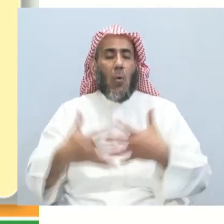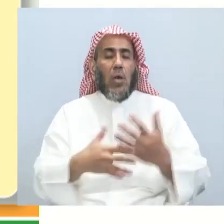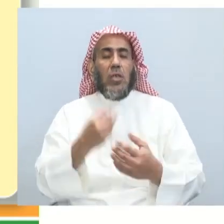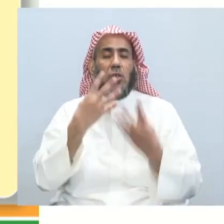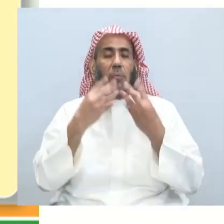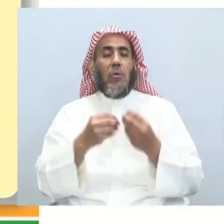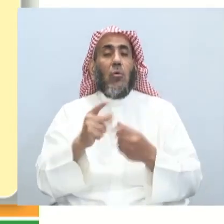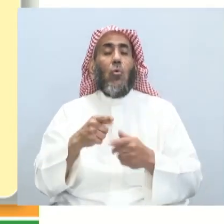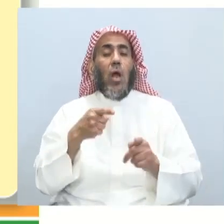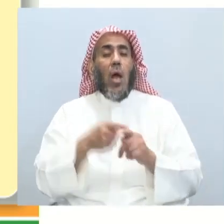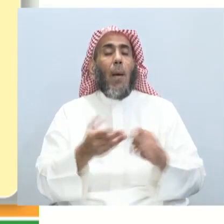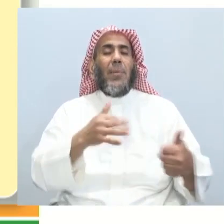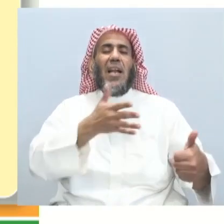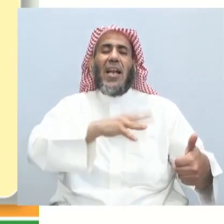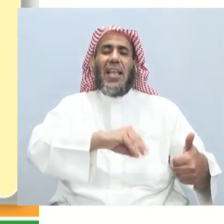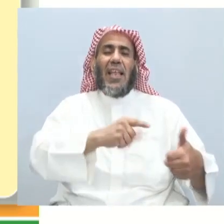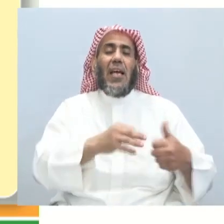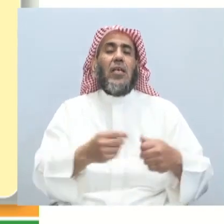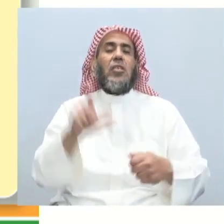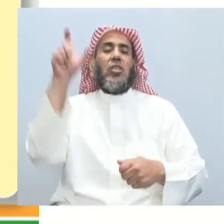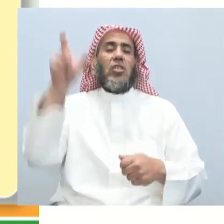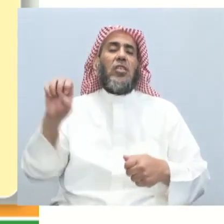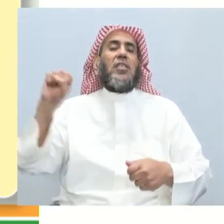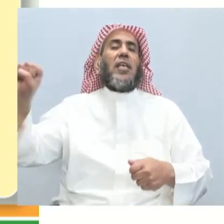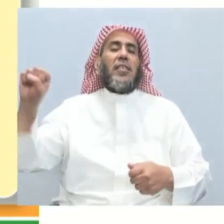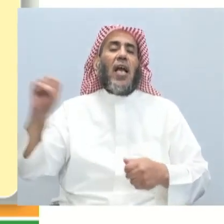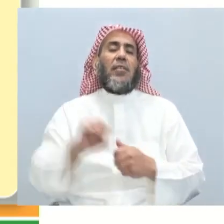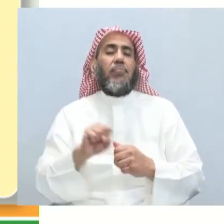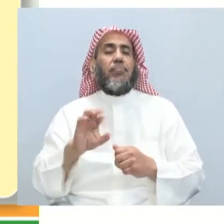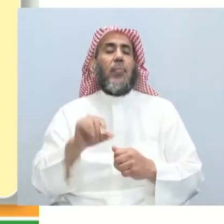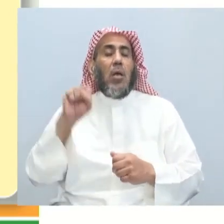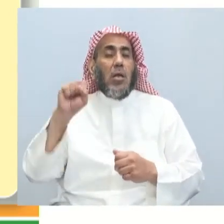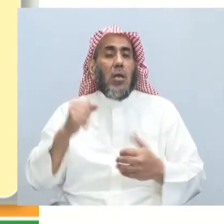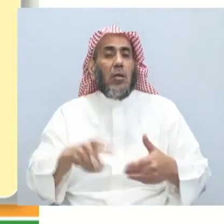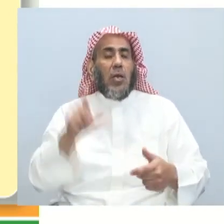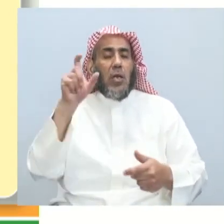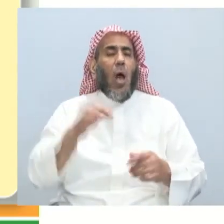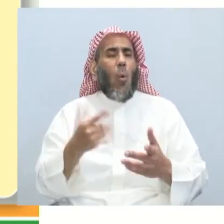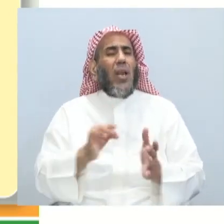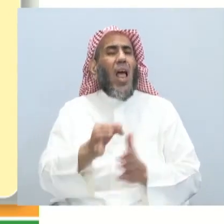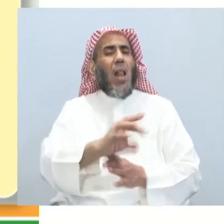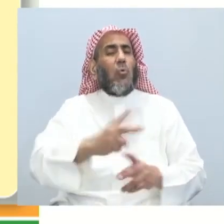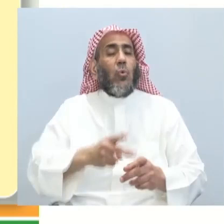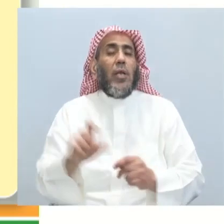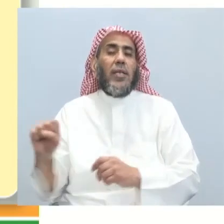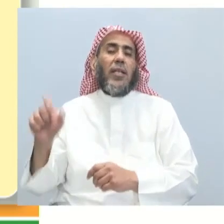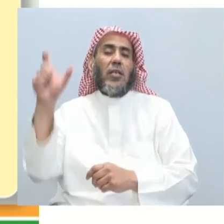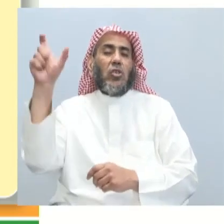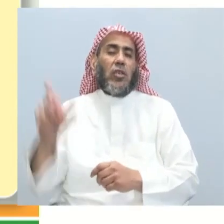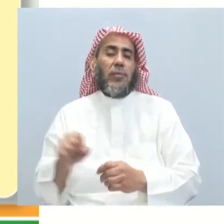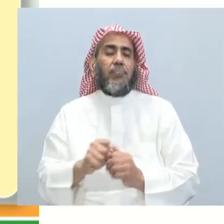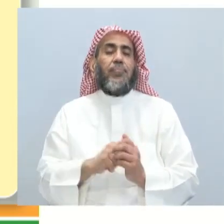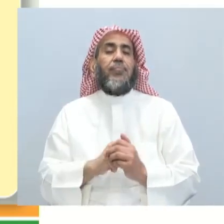جميل احسنتم هنا طبعا مجال رثاء الرثاء الشخصي هنا رثاء هناك من مجالات الرثاء رثاء المدن طبعا وهنا رثاء الشخصي هنا رثاء